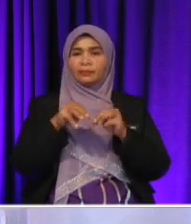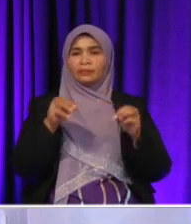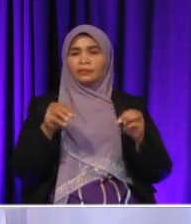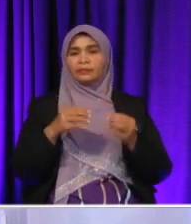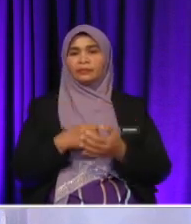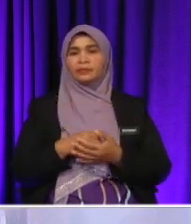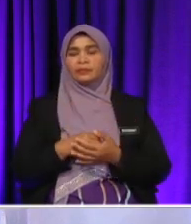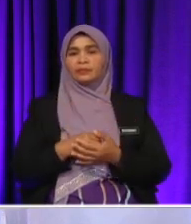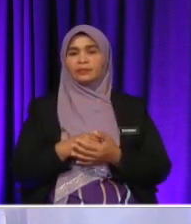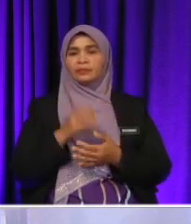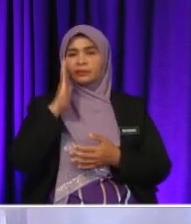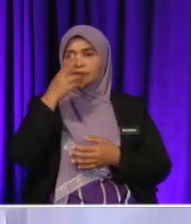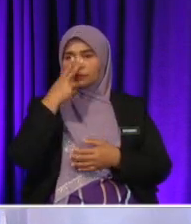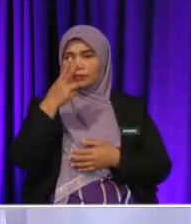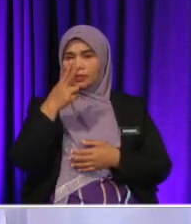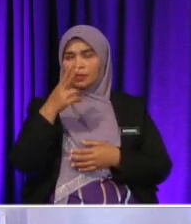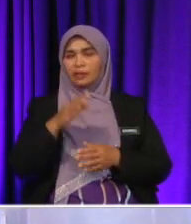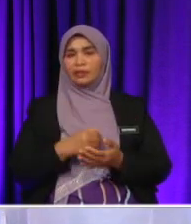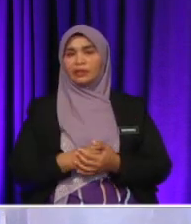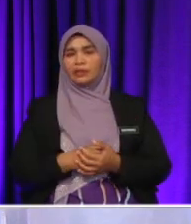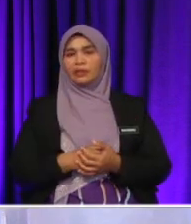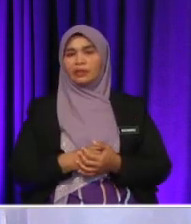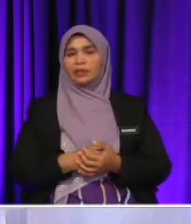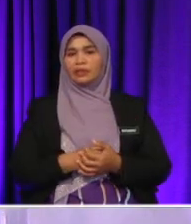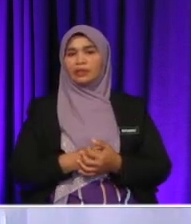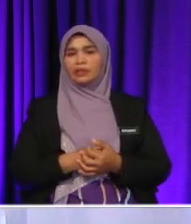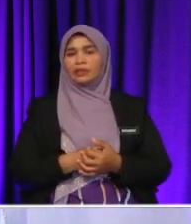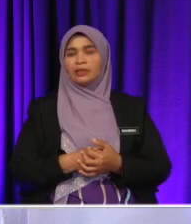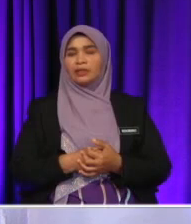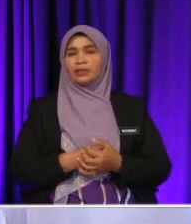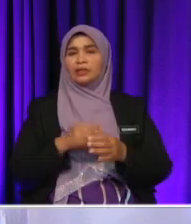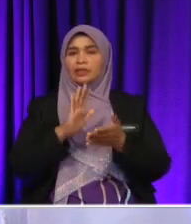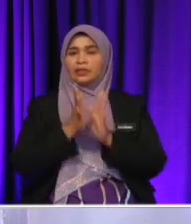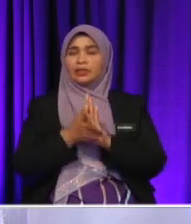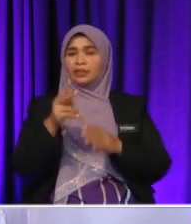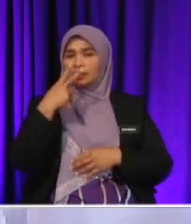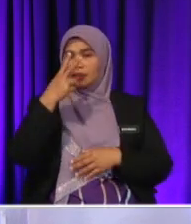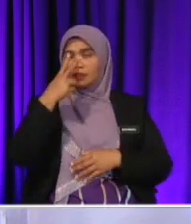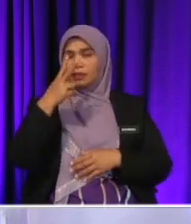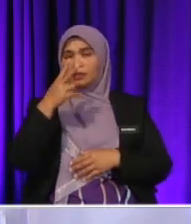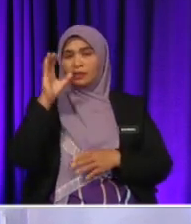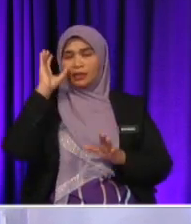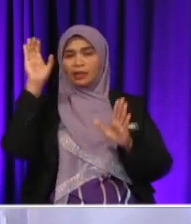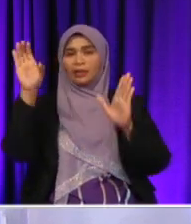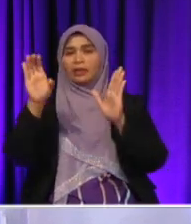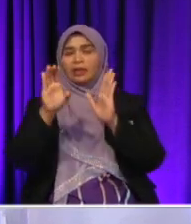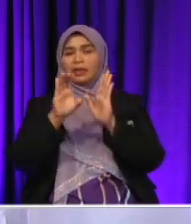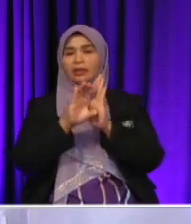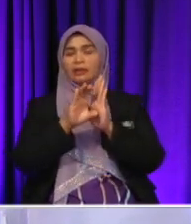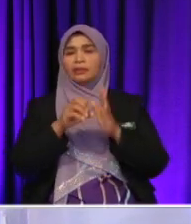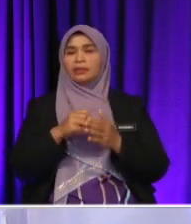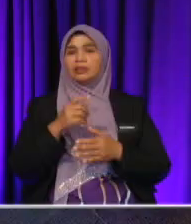every Adakah benda yang baru tidak belajar dan sebelum ini jadi kita tengok gambar tisu arrange